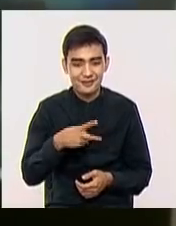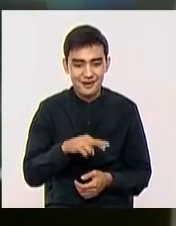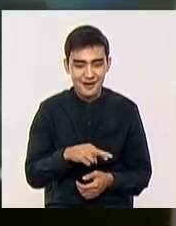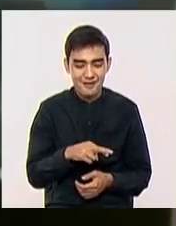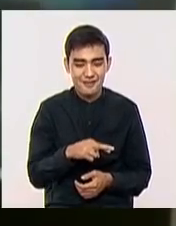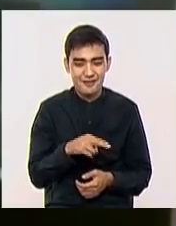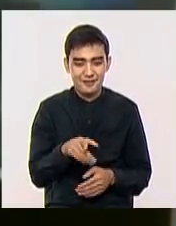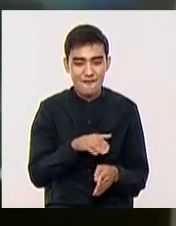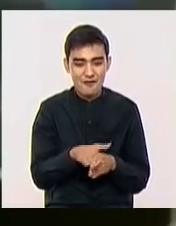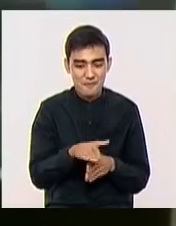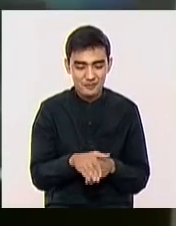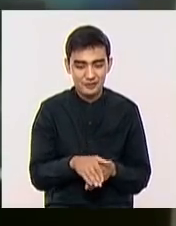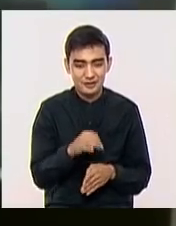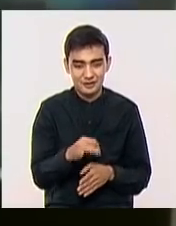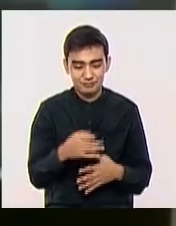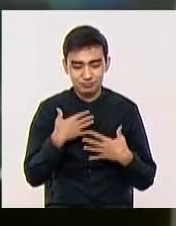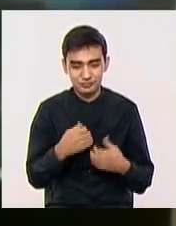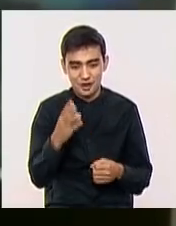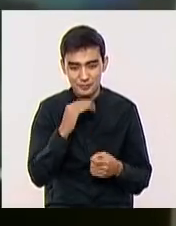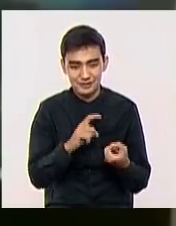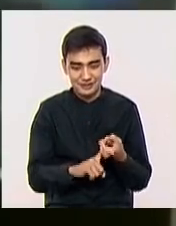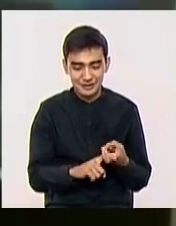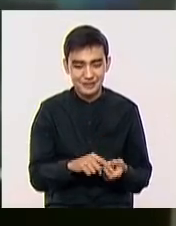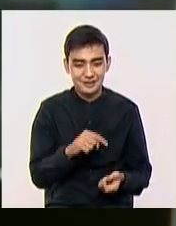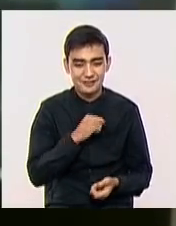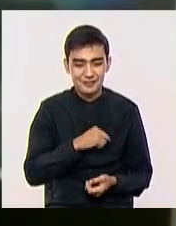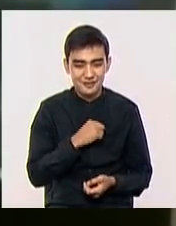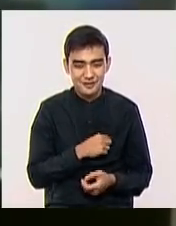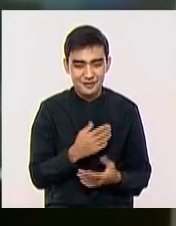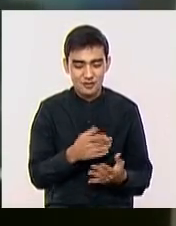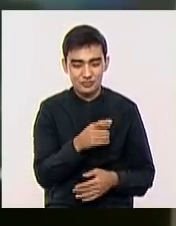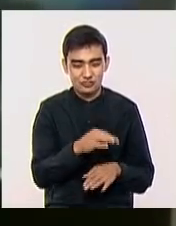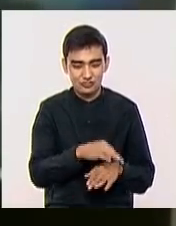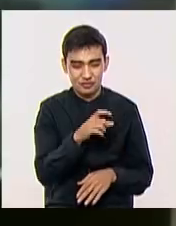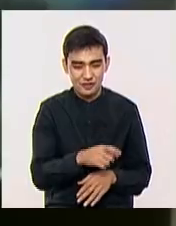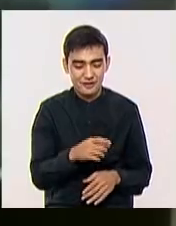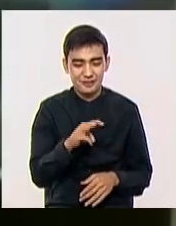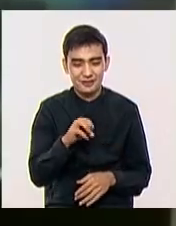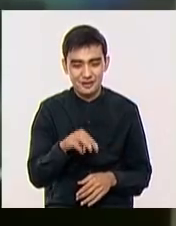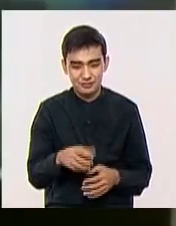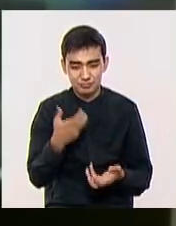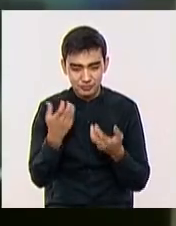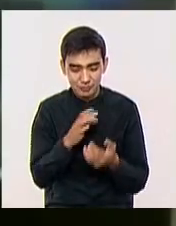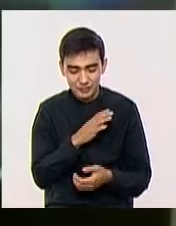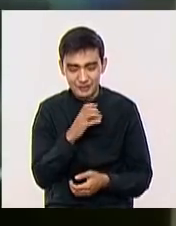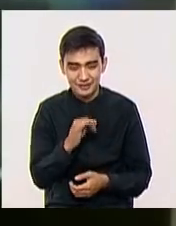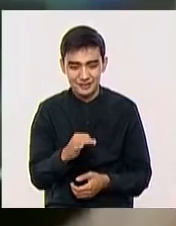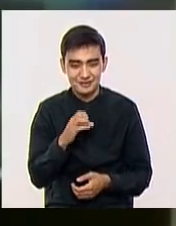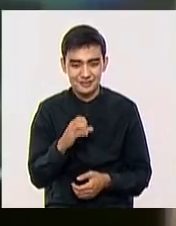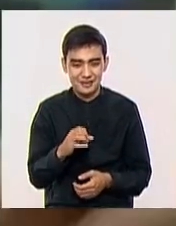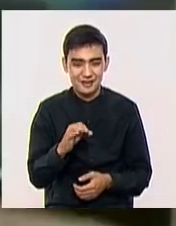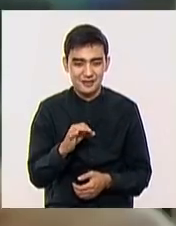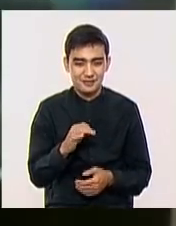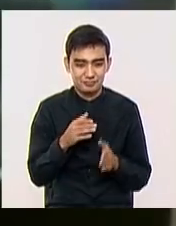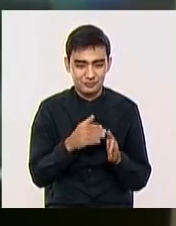его исполнения в соответствии с состоянием, с данными лабораторного метода исследования, но с индивидуальным